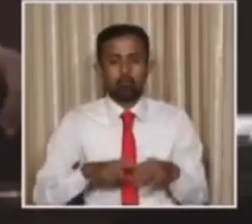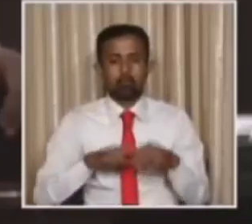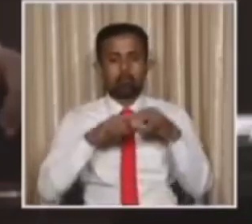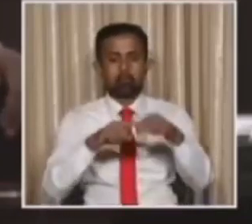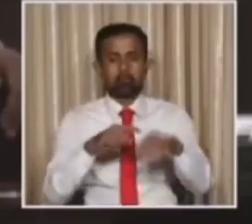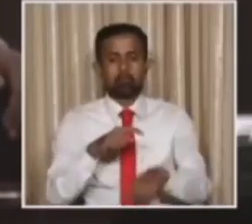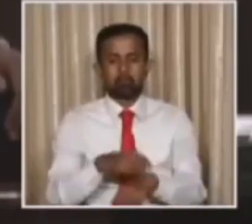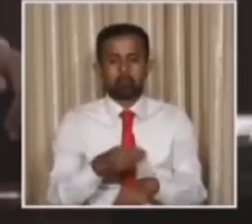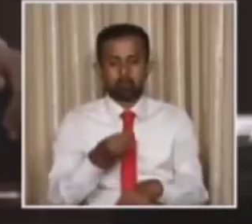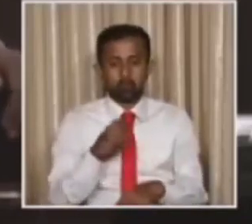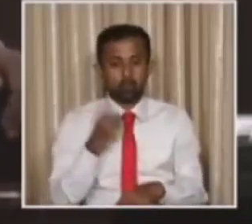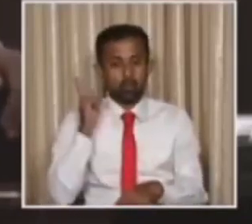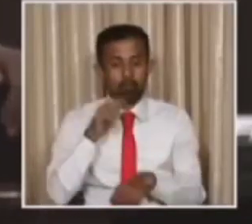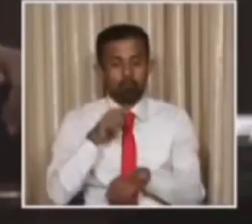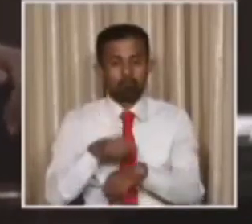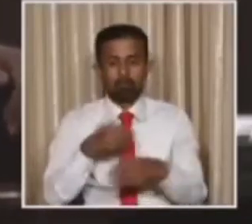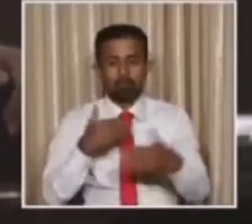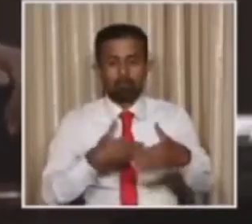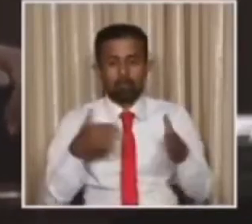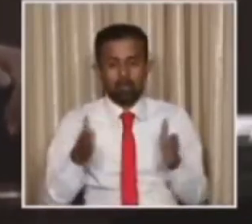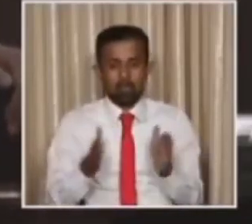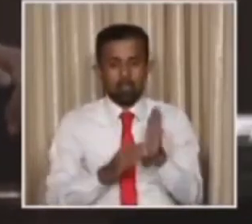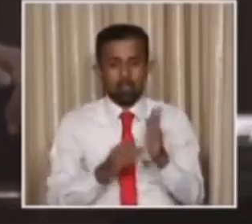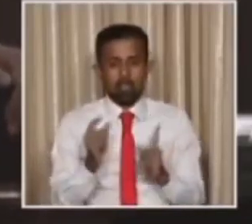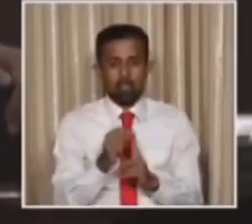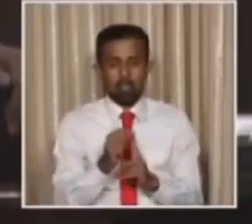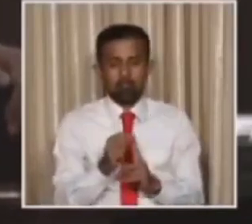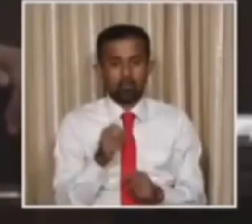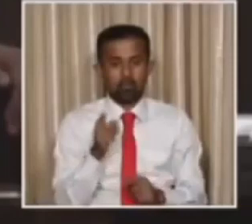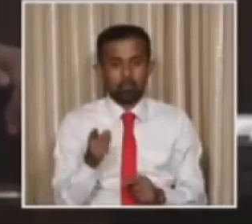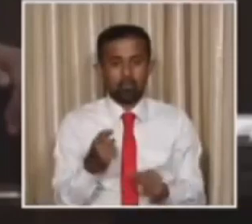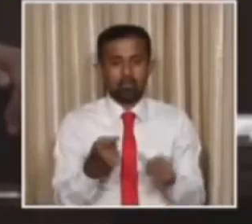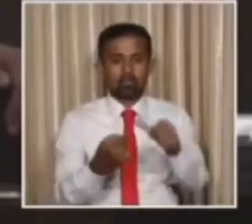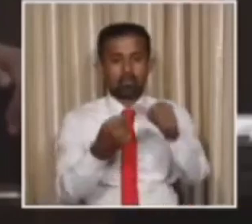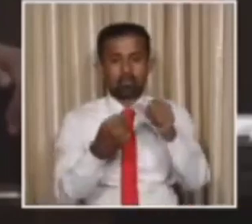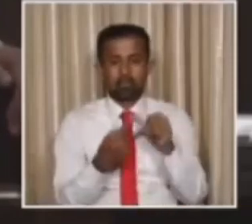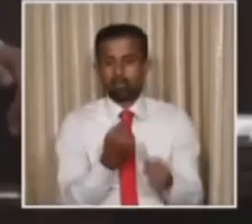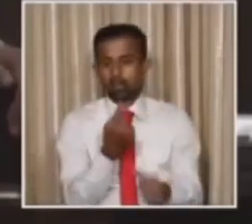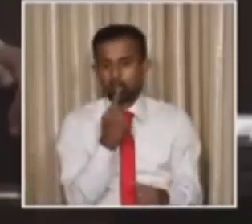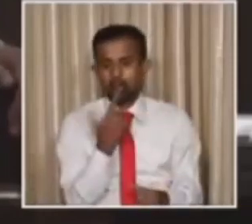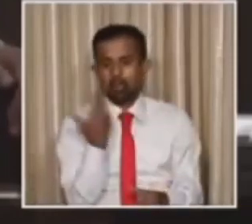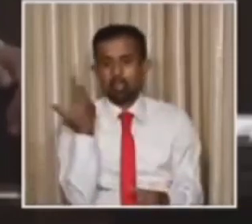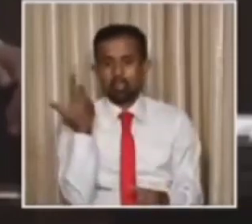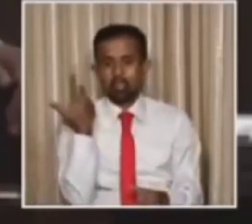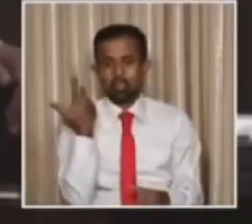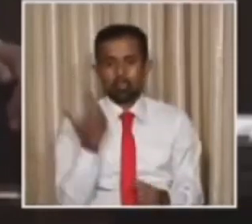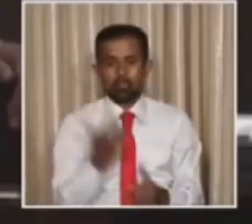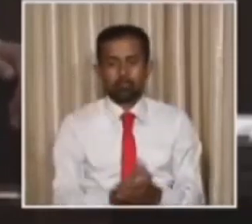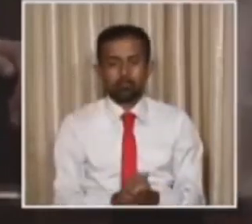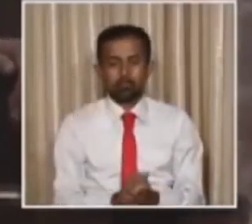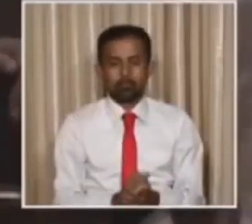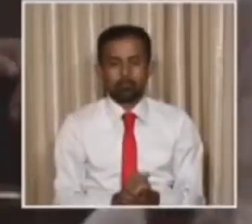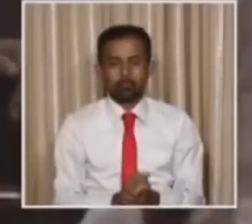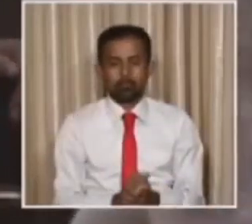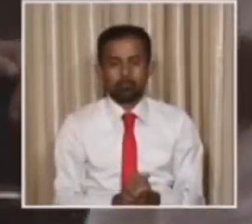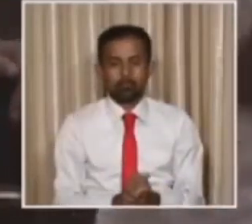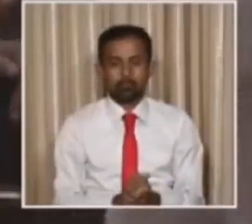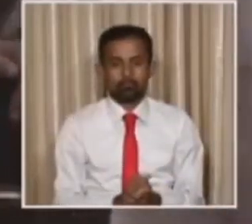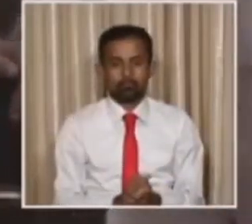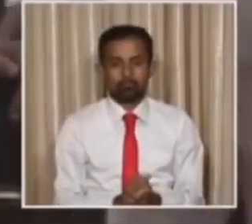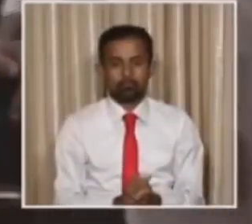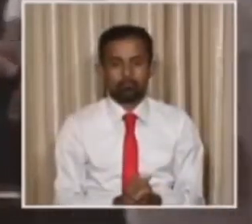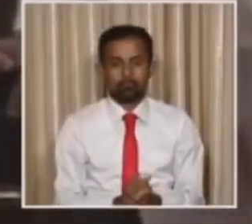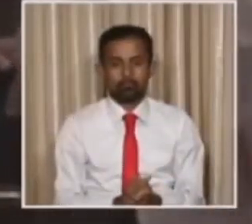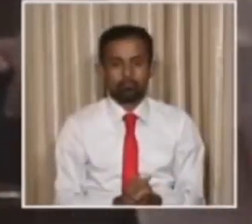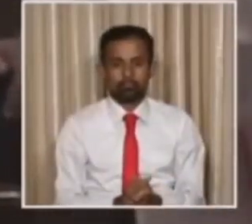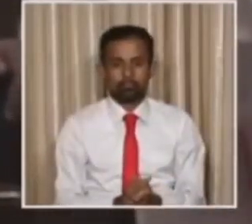வர்ணித்ததோடு மட்டும் நின்றுவிடாது சாணக்கியனை ஒரு புலி எனவும் வர்ணித்திருந்தார். இந்த வார்த்தை பிரயோகங்கள் பாராளுமன்றத்தில் பயன்படுத்தப்பட முடியாத வார்த்தை பிரயோகங்களாக இருக்கிற